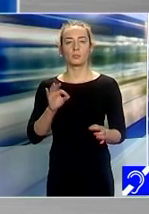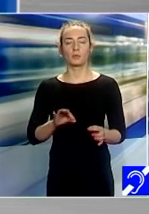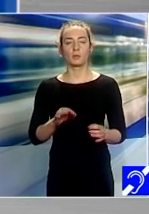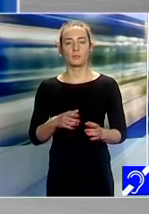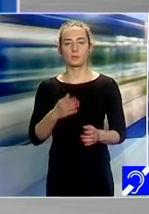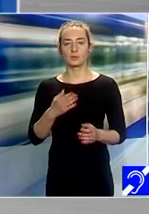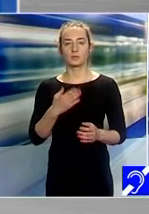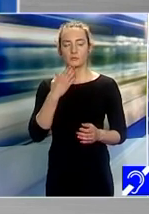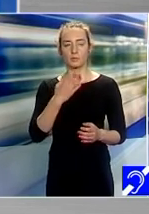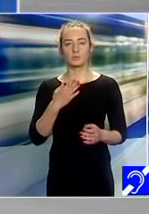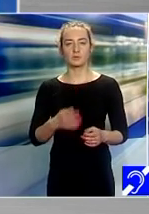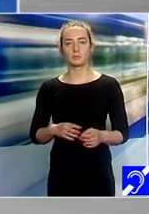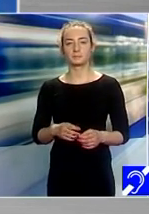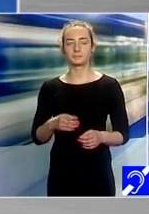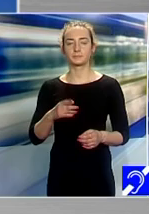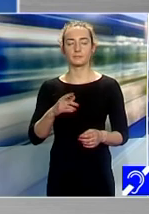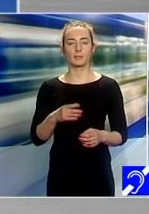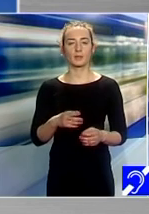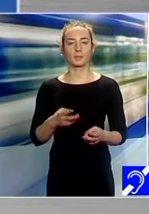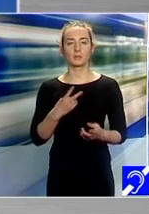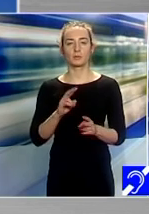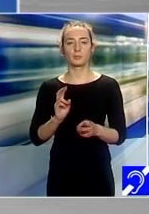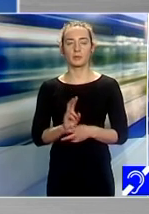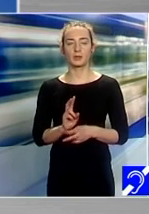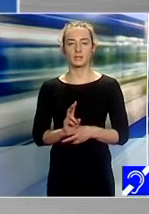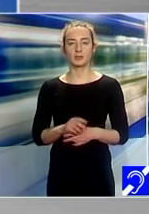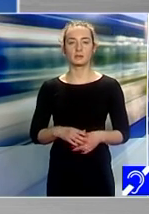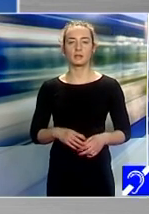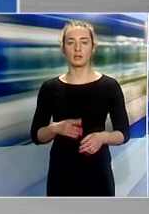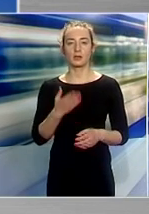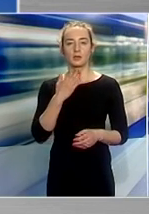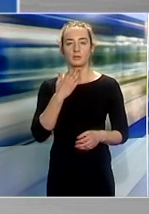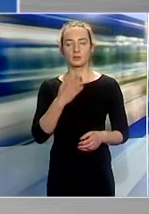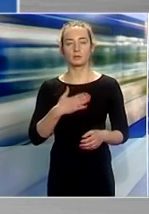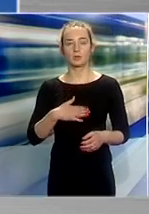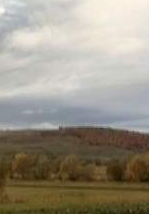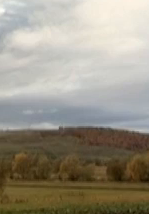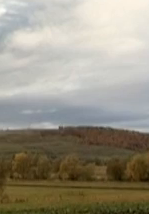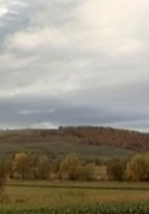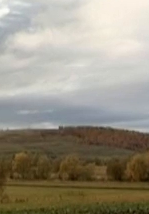emisiunii Transilvania la zi. Sunt Luminița Purdea Cotuțiu, vă mulțumesc pentru atenție și vă doresc toate cele bune!